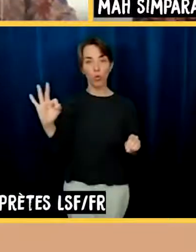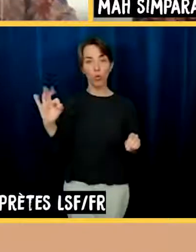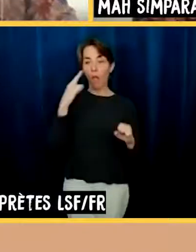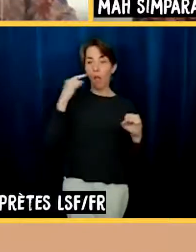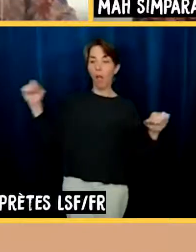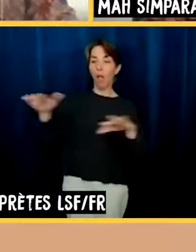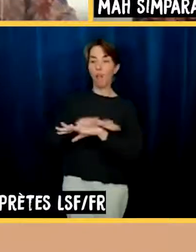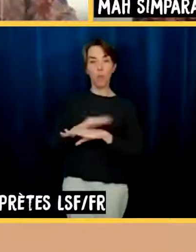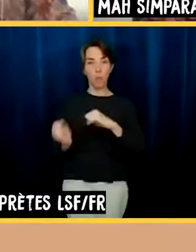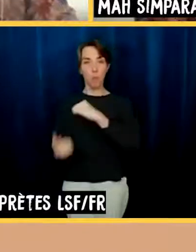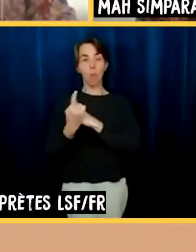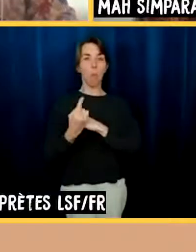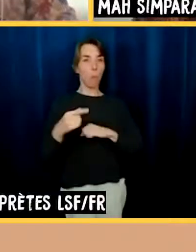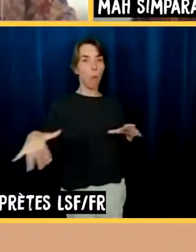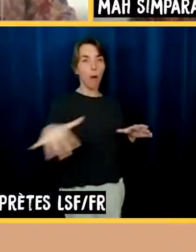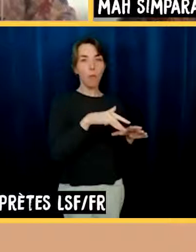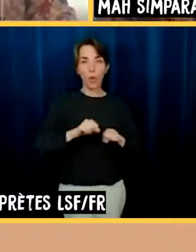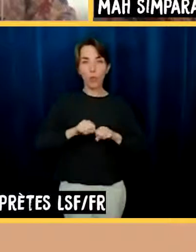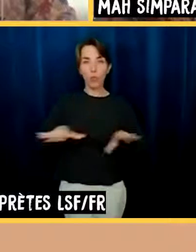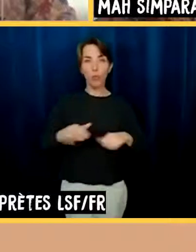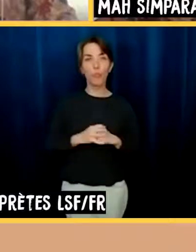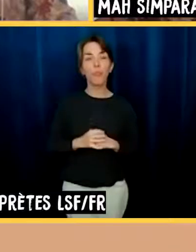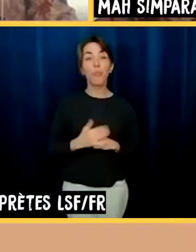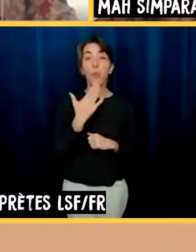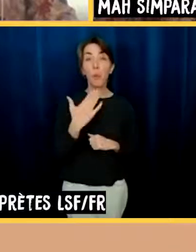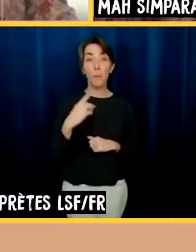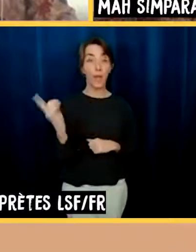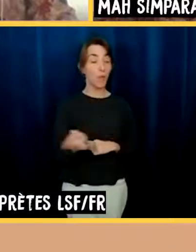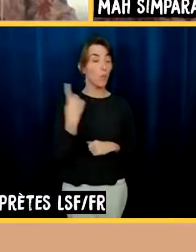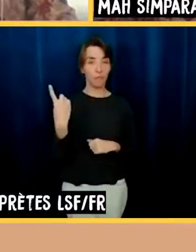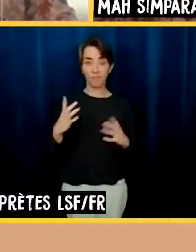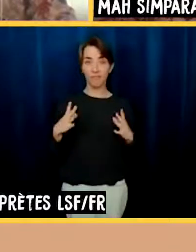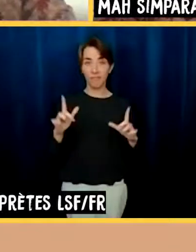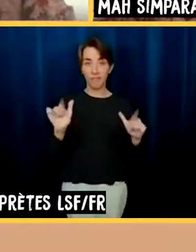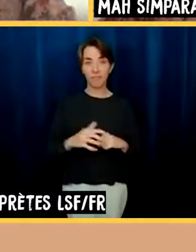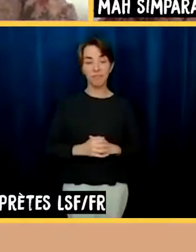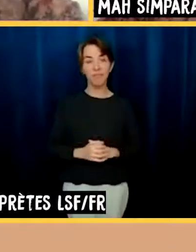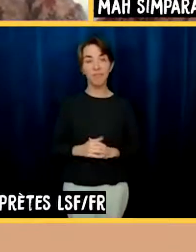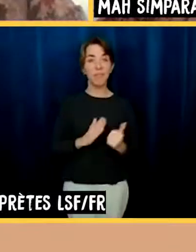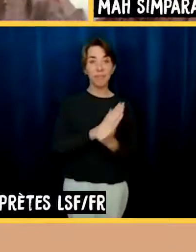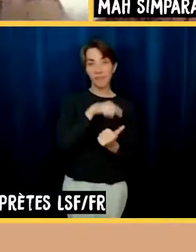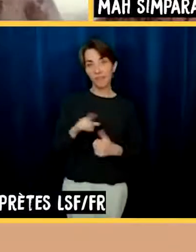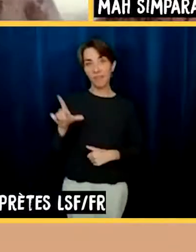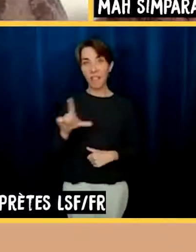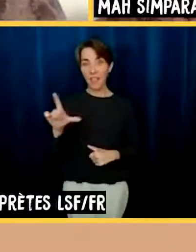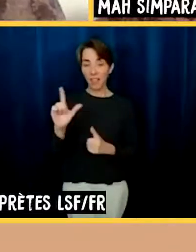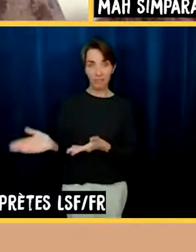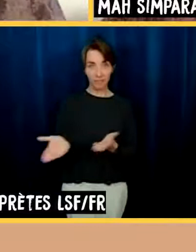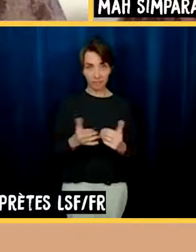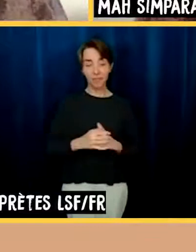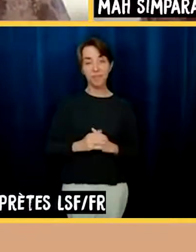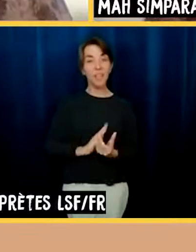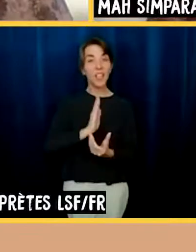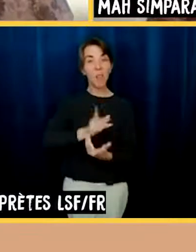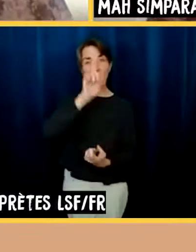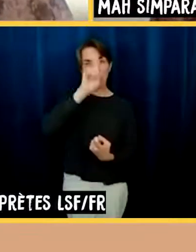espaces ». Merci infiniment d'être présente parmi nous aujourd'hui. Nous allons commencer avec vous, Leïla Alaouf. Votre intervention